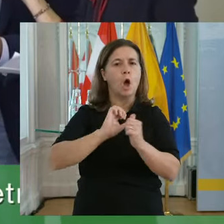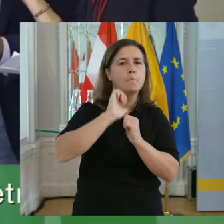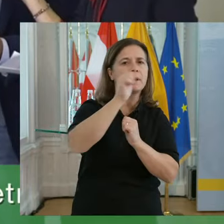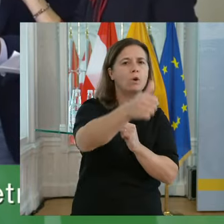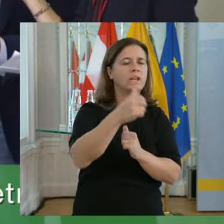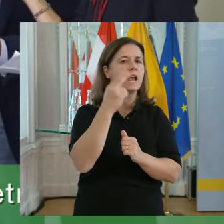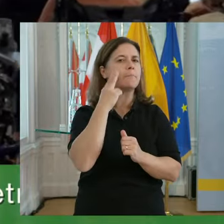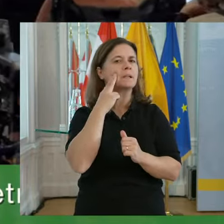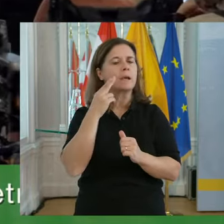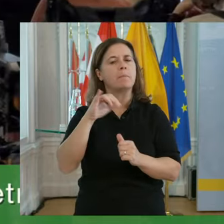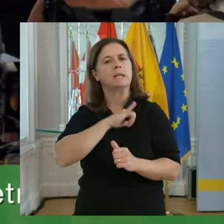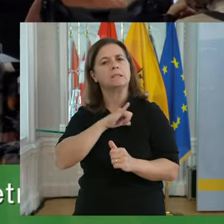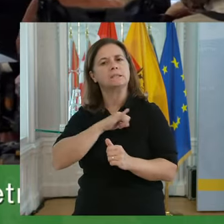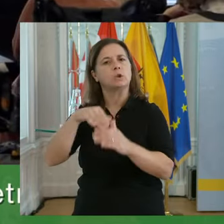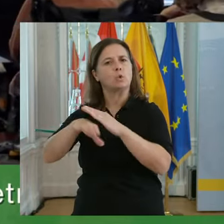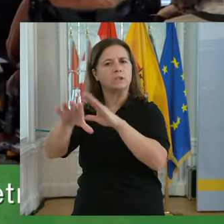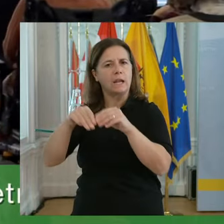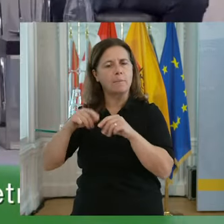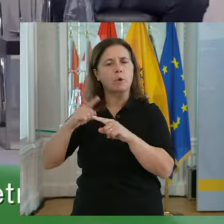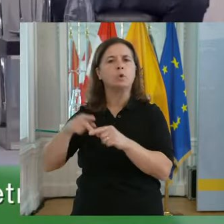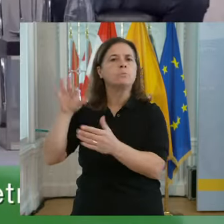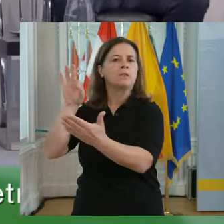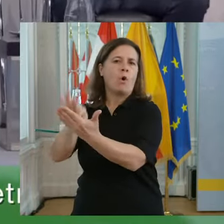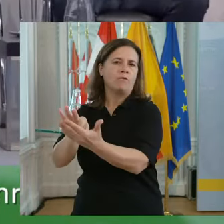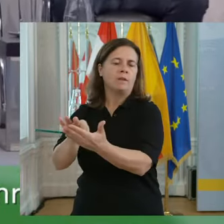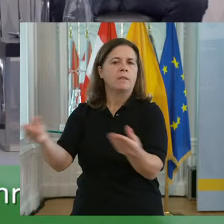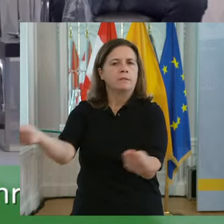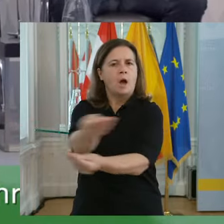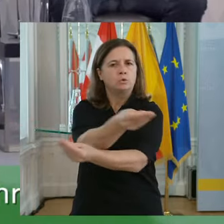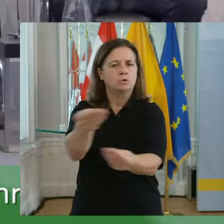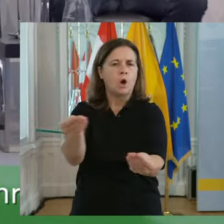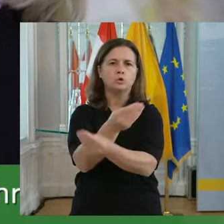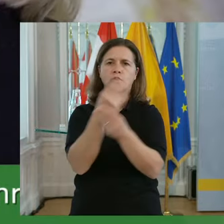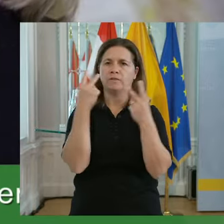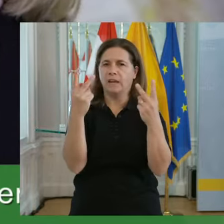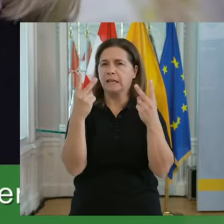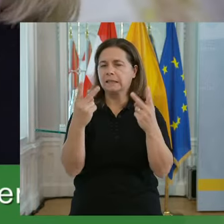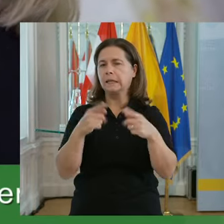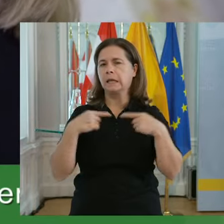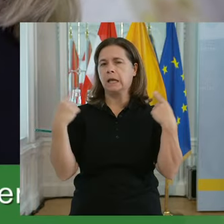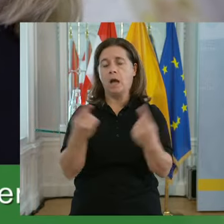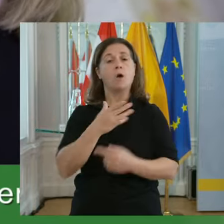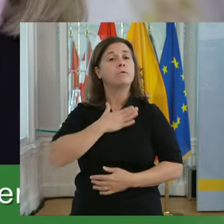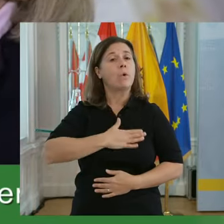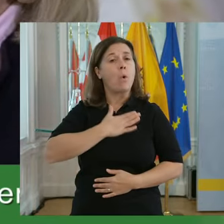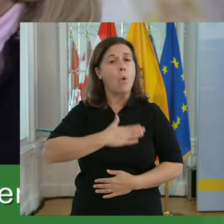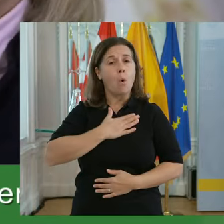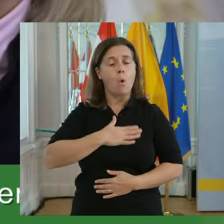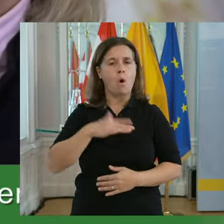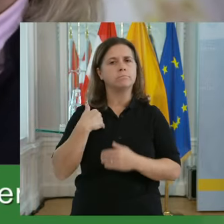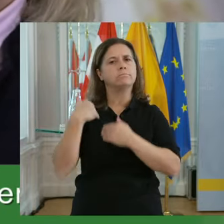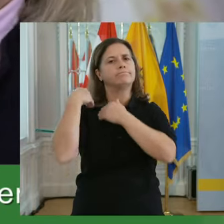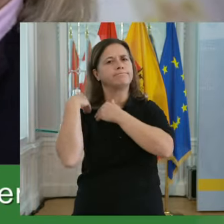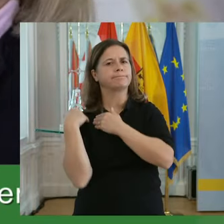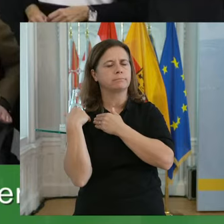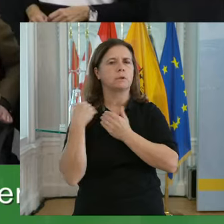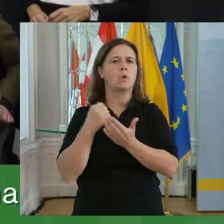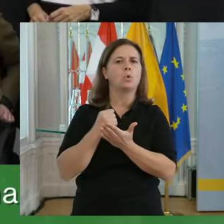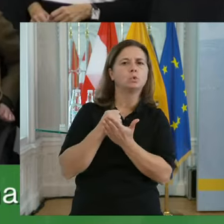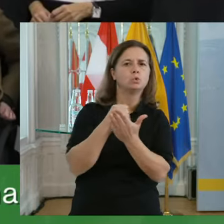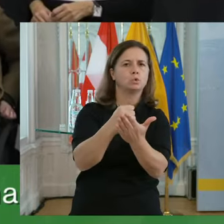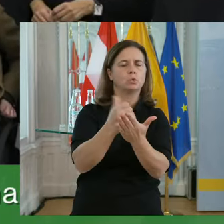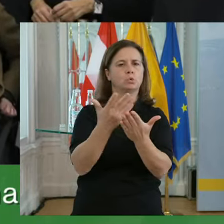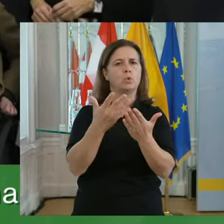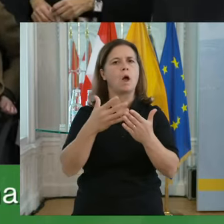Pionierbetrieben, interessierten Unternehmen und Betroffenen besonders wichtig. Wir sind sehr froh, dass wir die Schirmherrschaften und Unterstützungen